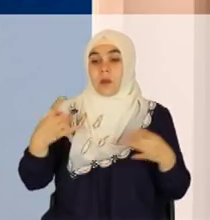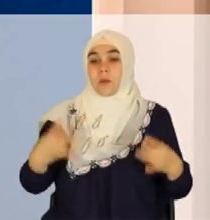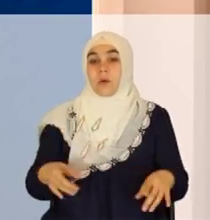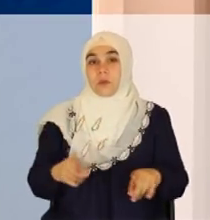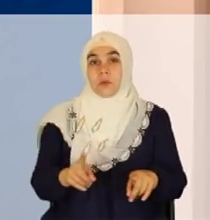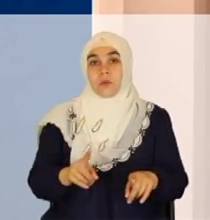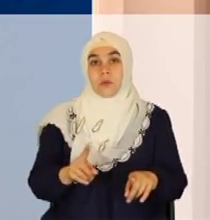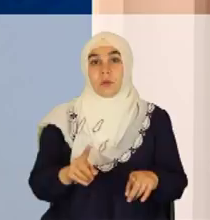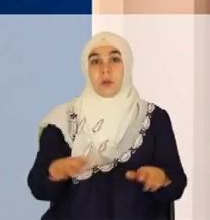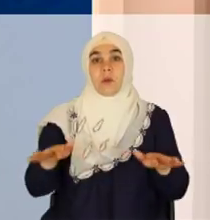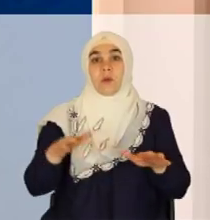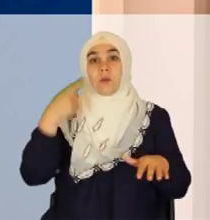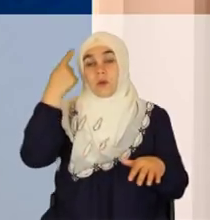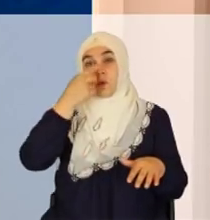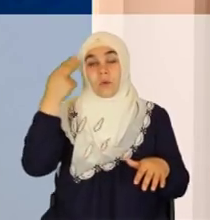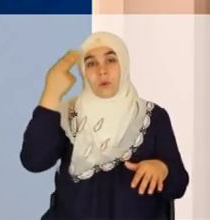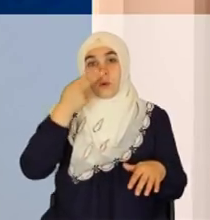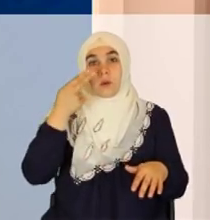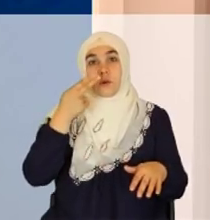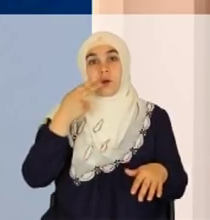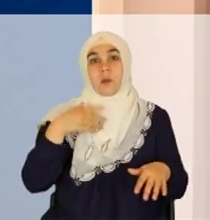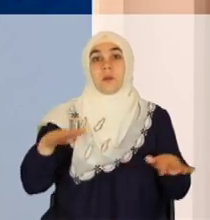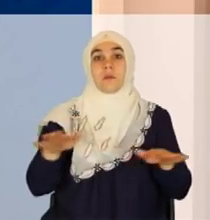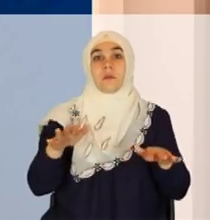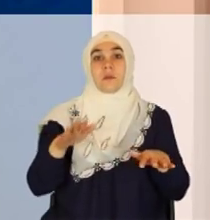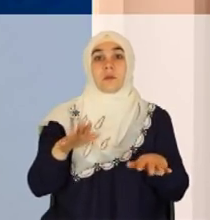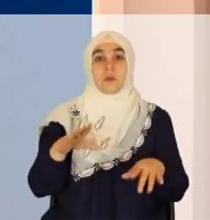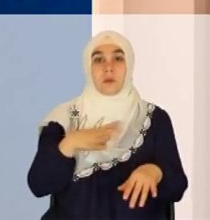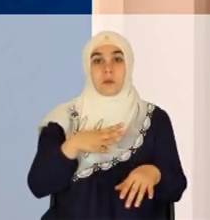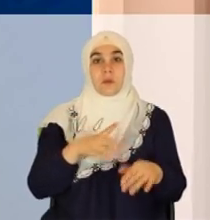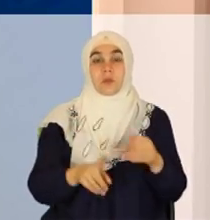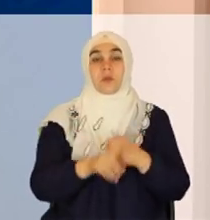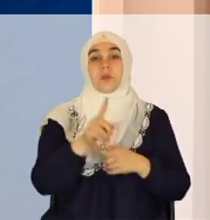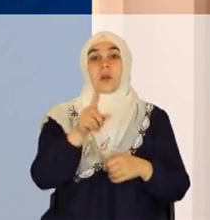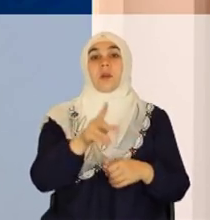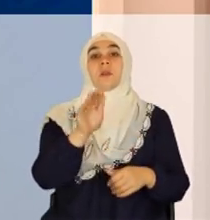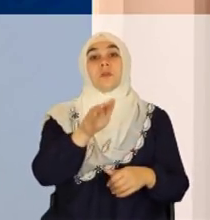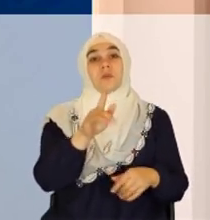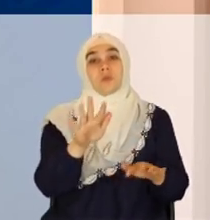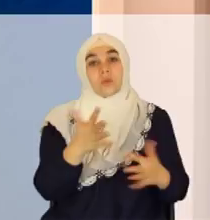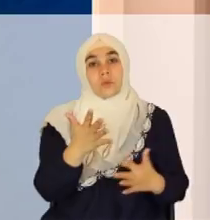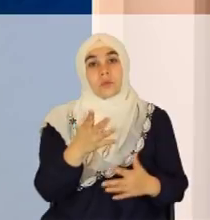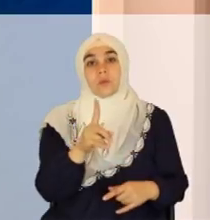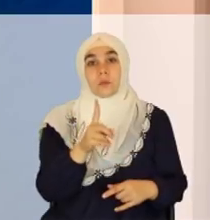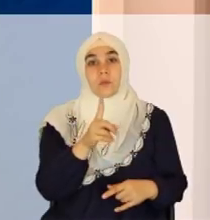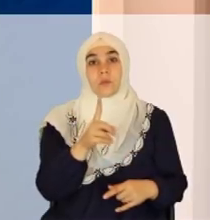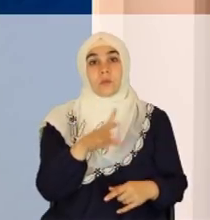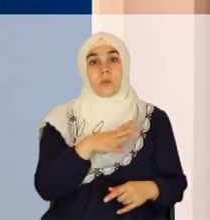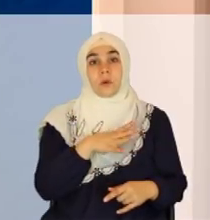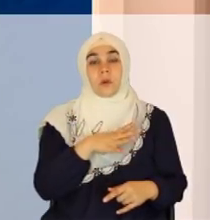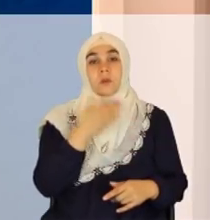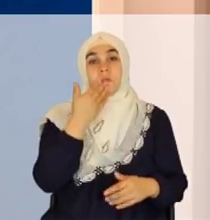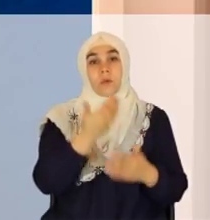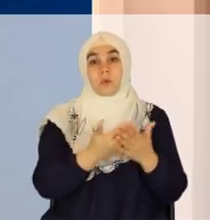atıp, renk tökerip tıramasıp alırken. Hay imam, sizga nima bo'ldi?